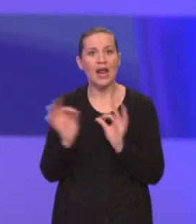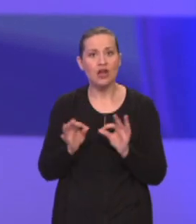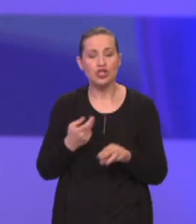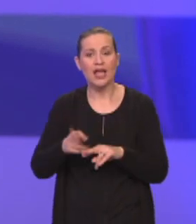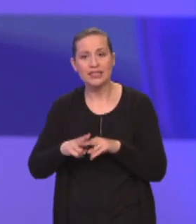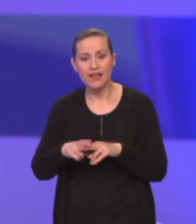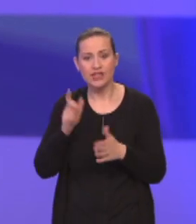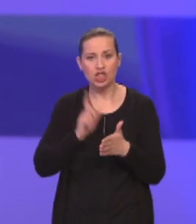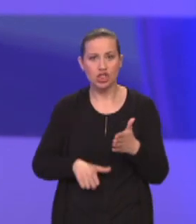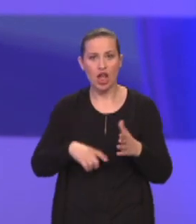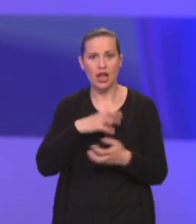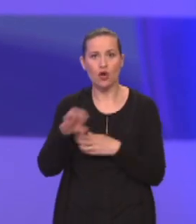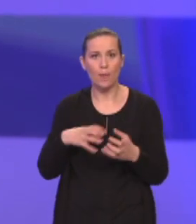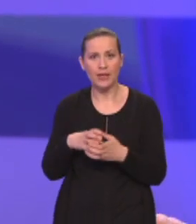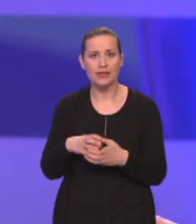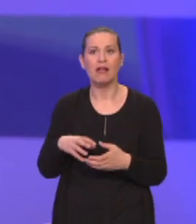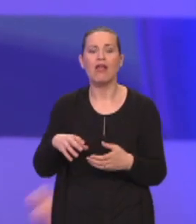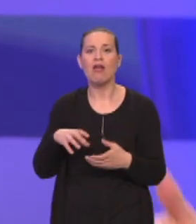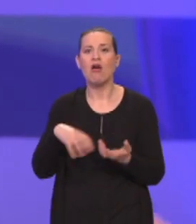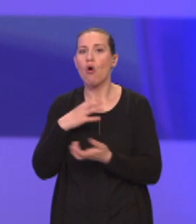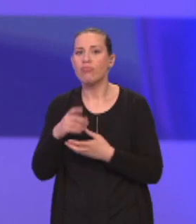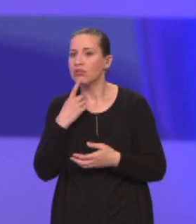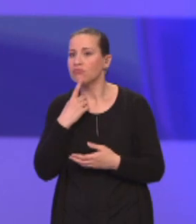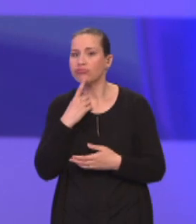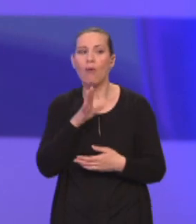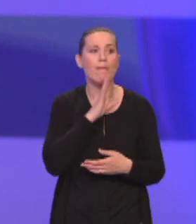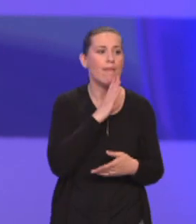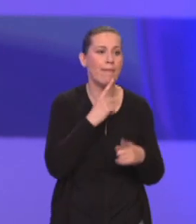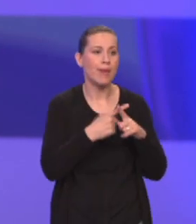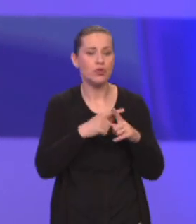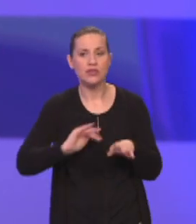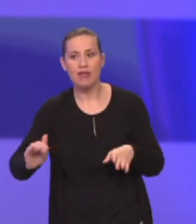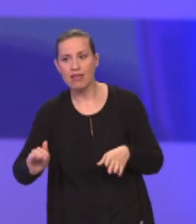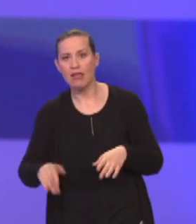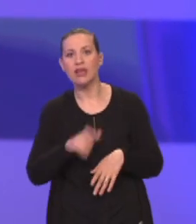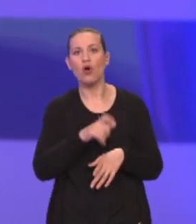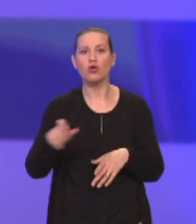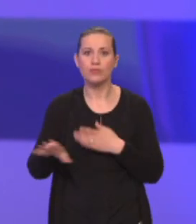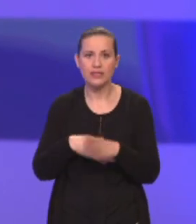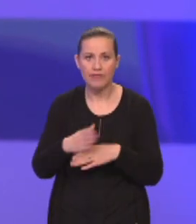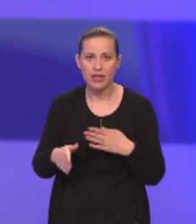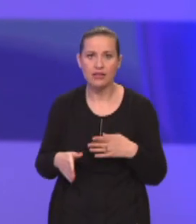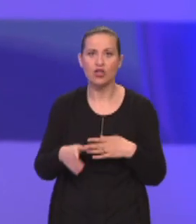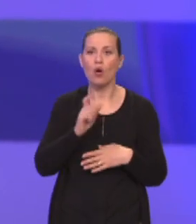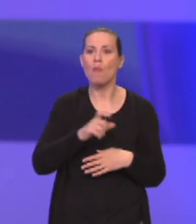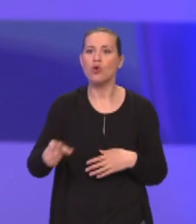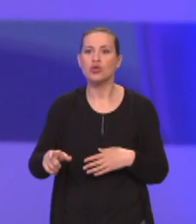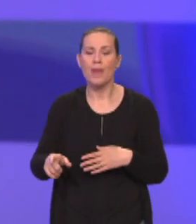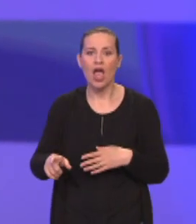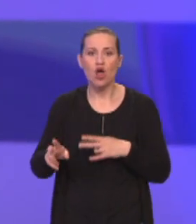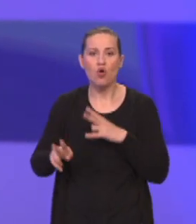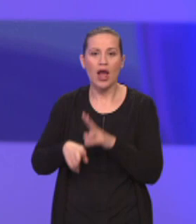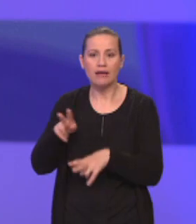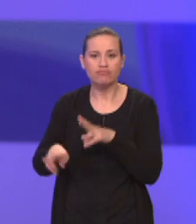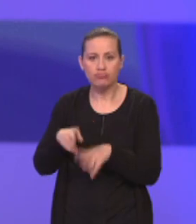obitelji, za obitelji koje će možda čine majka i dijete, za osobe s invaliditetom, za osobe koje u određenoj fazi liječenja